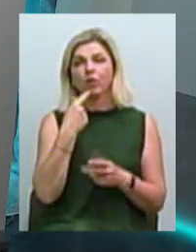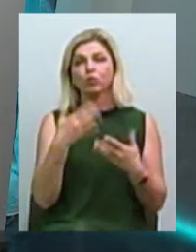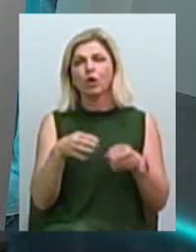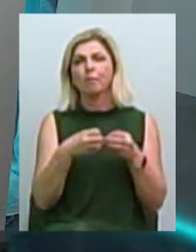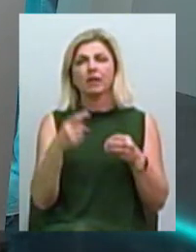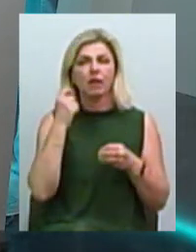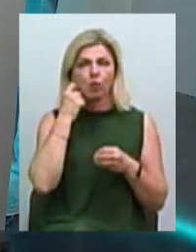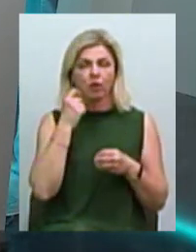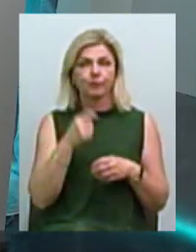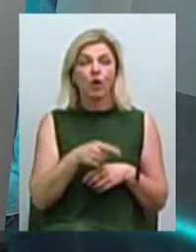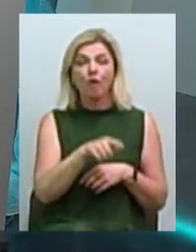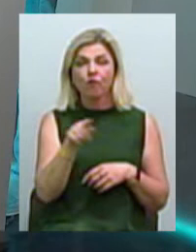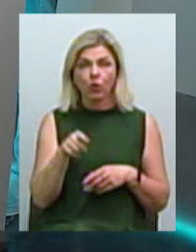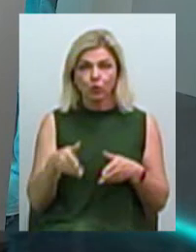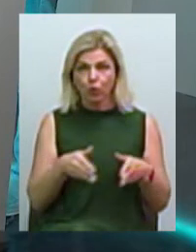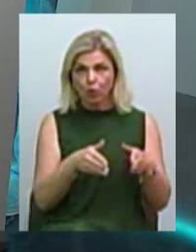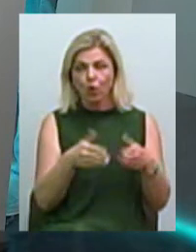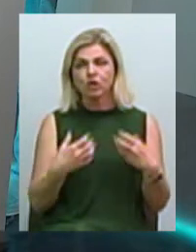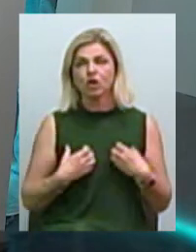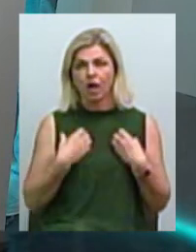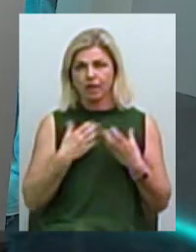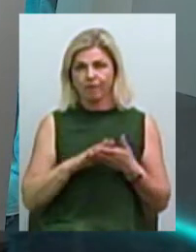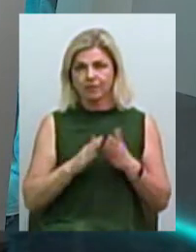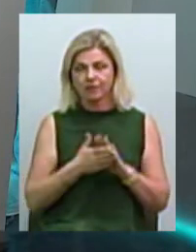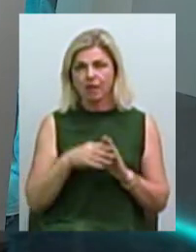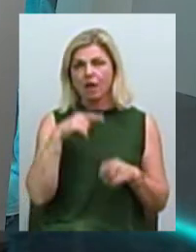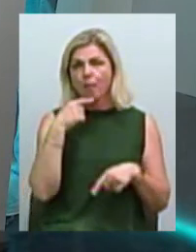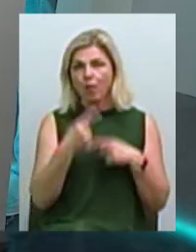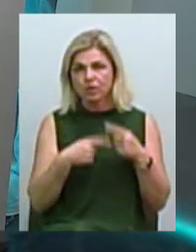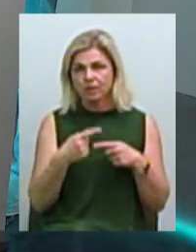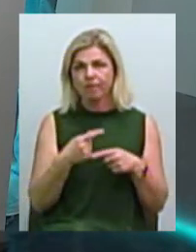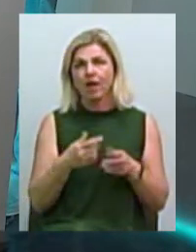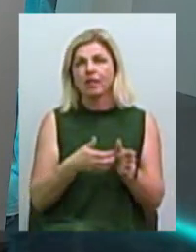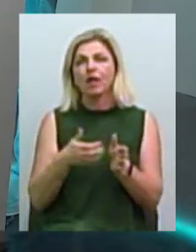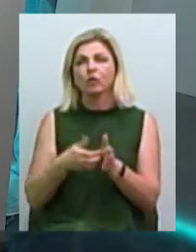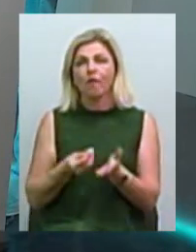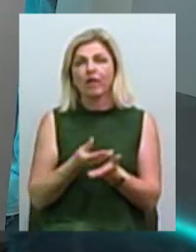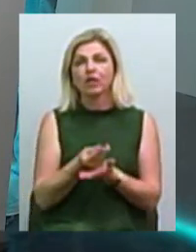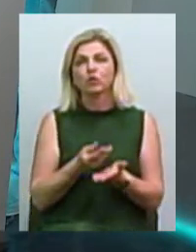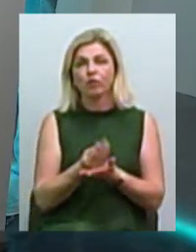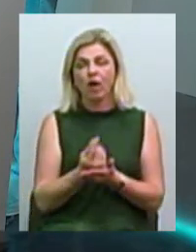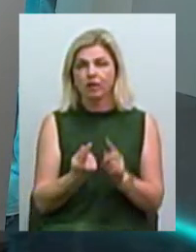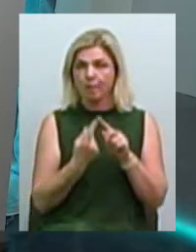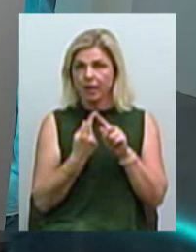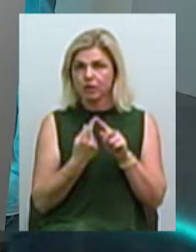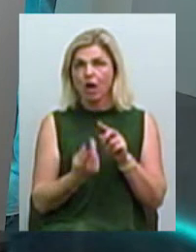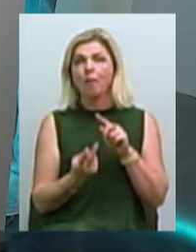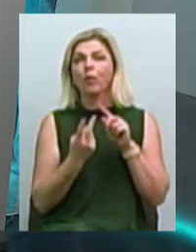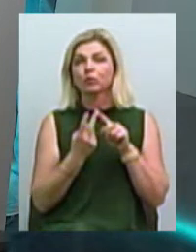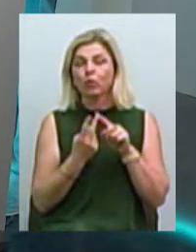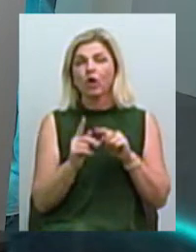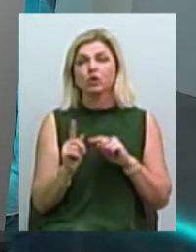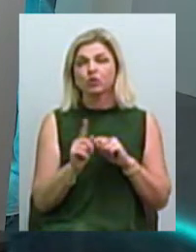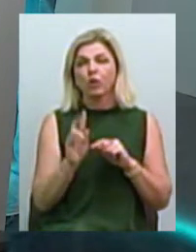є в жахливому стані через постійне методичне недофінансування. Це по-перше. По-друге, через те,